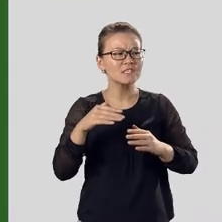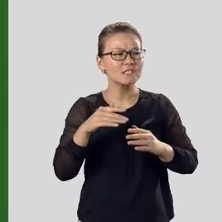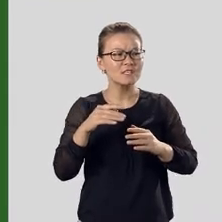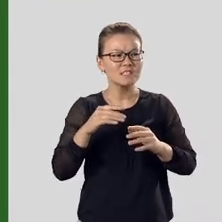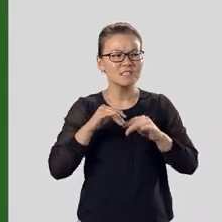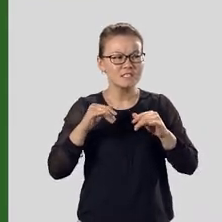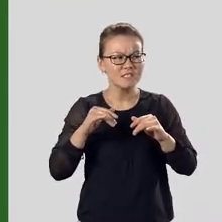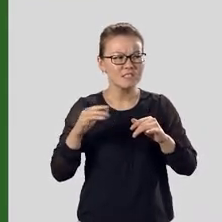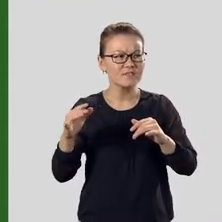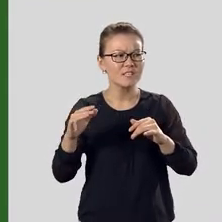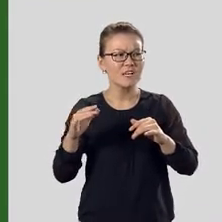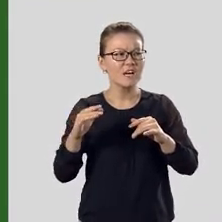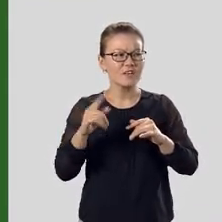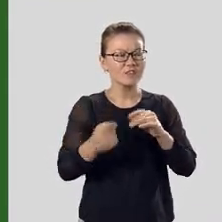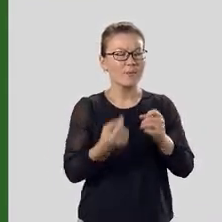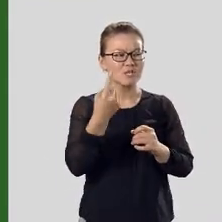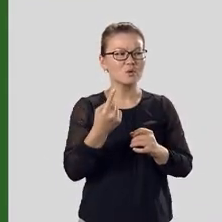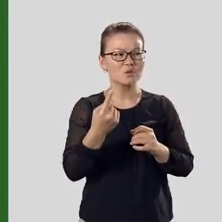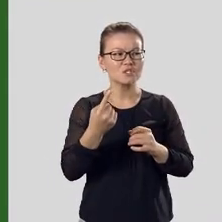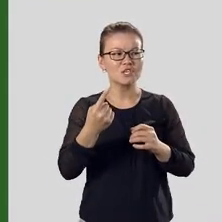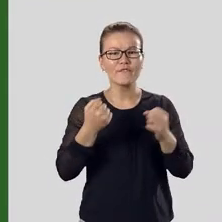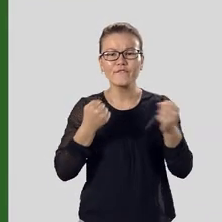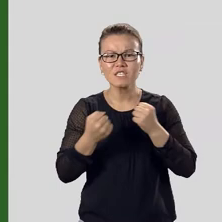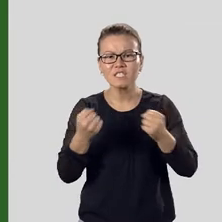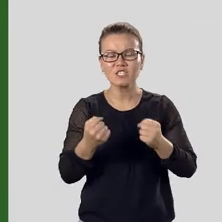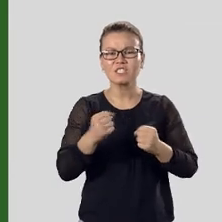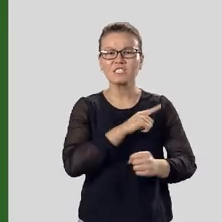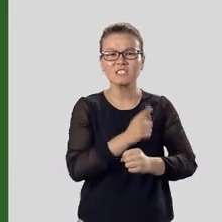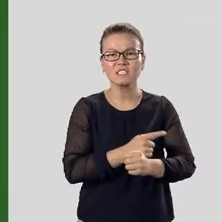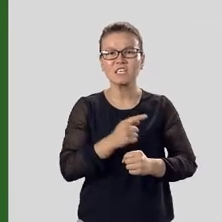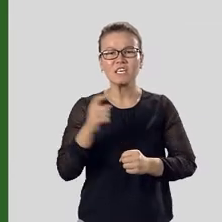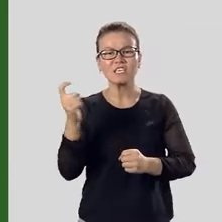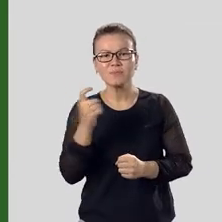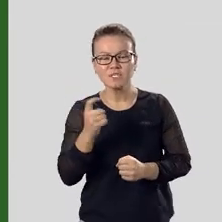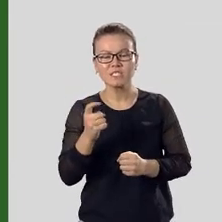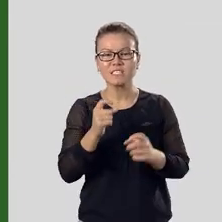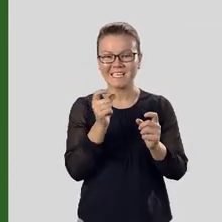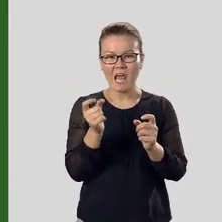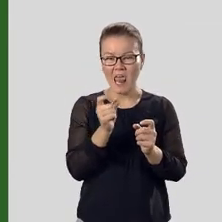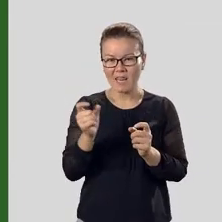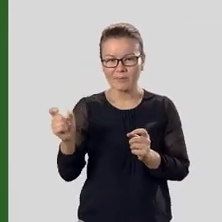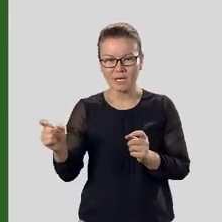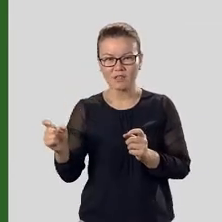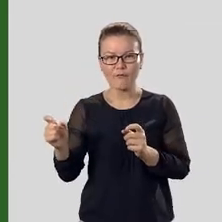идут процессы образования материи, физических сил и химических элементов в современной форме.